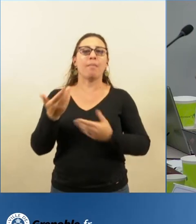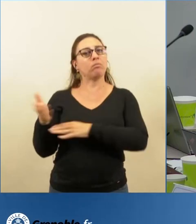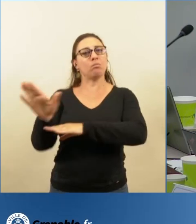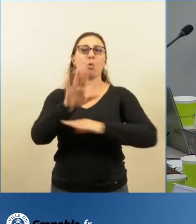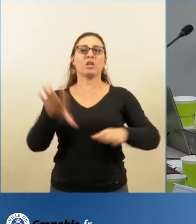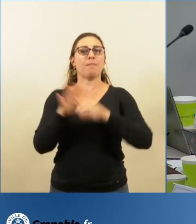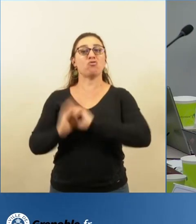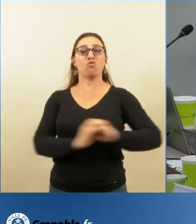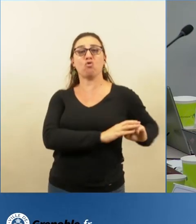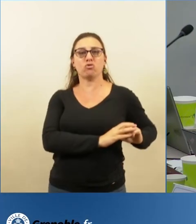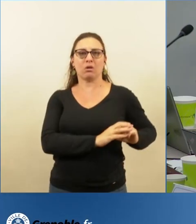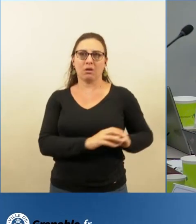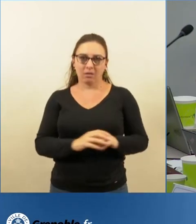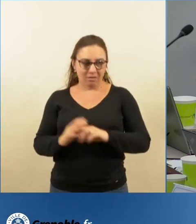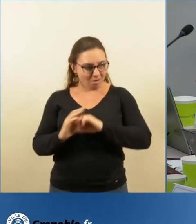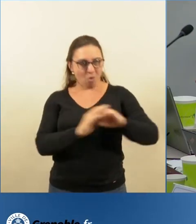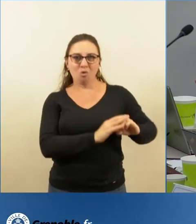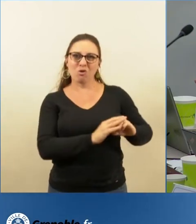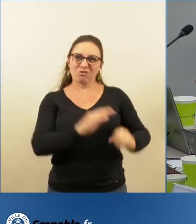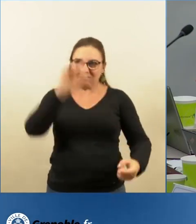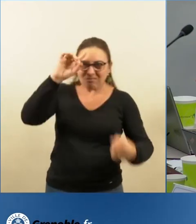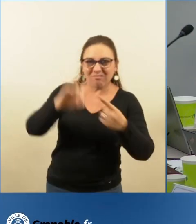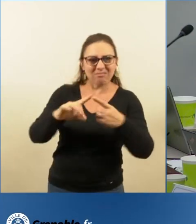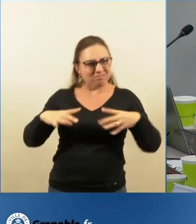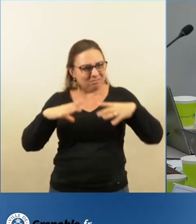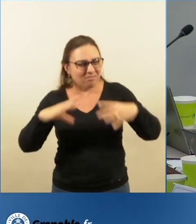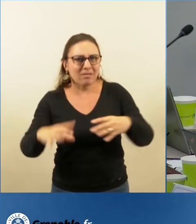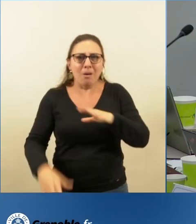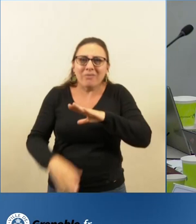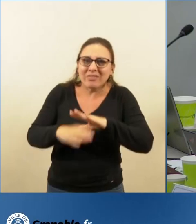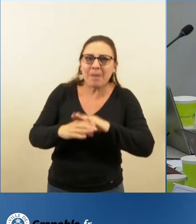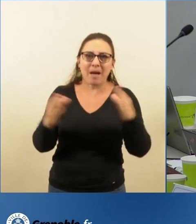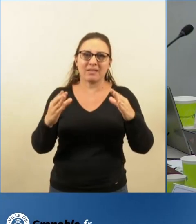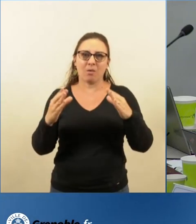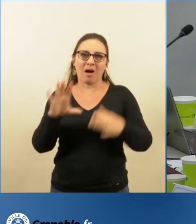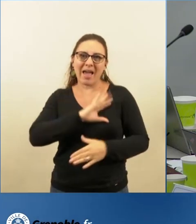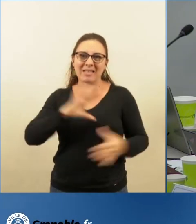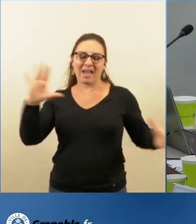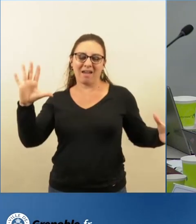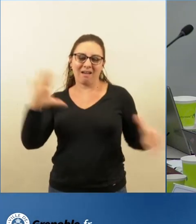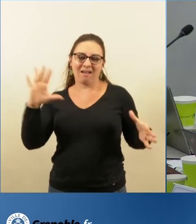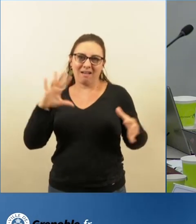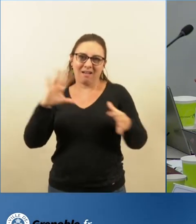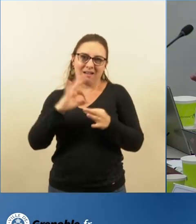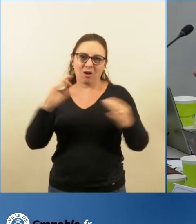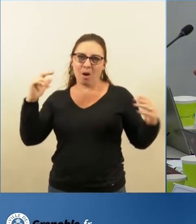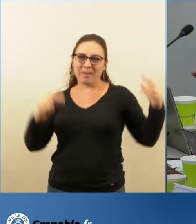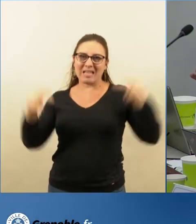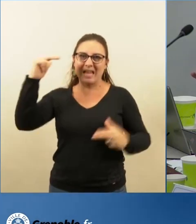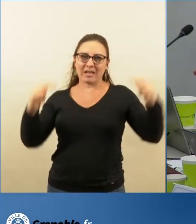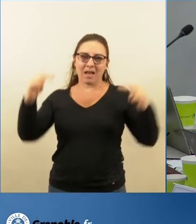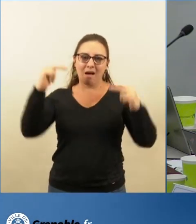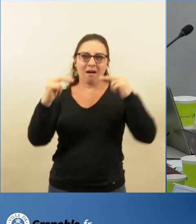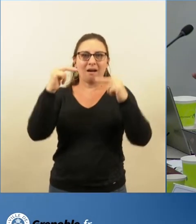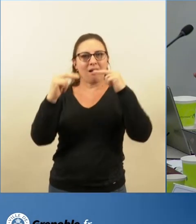Monsieur le Maire notre première objectif l'essence même de notre engagement et de réduire ses inégalités nous nous devons d’écouter les